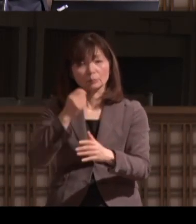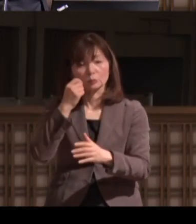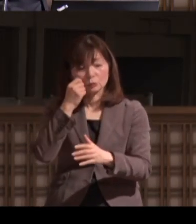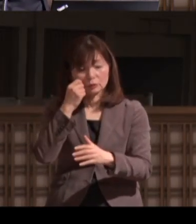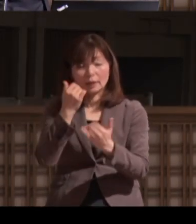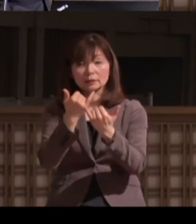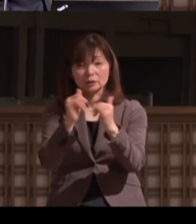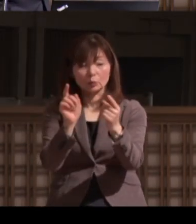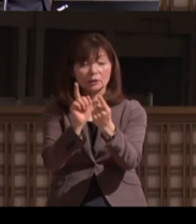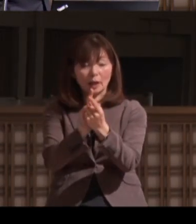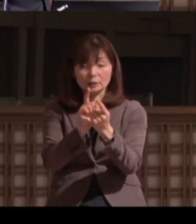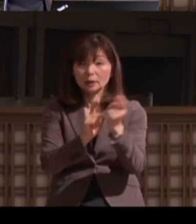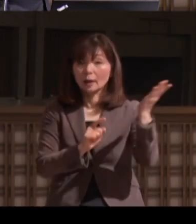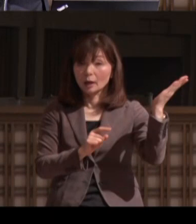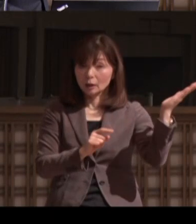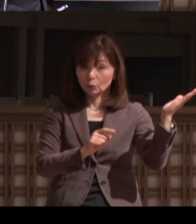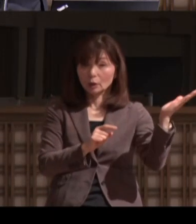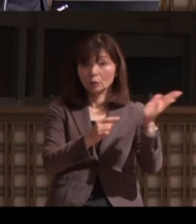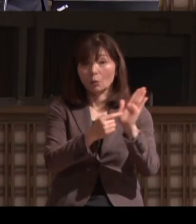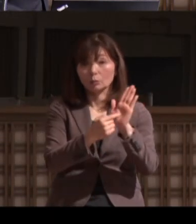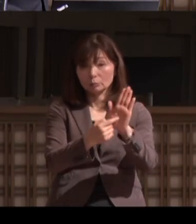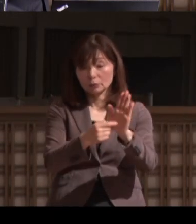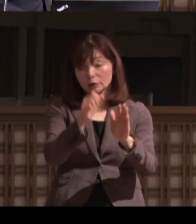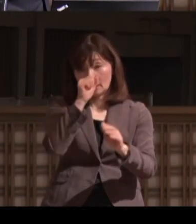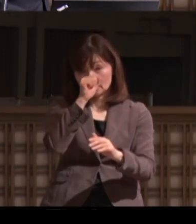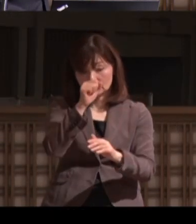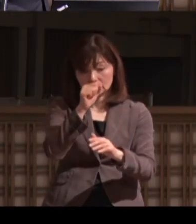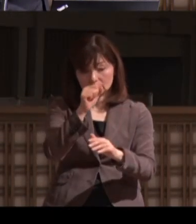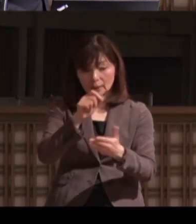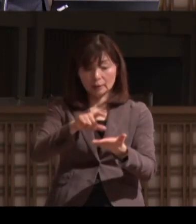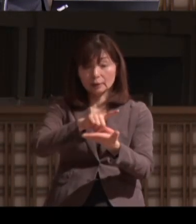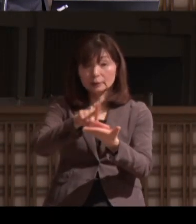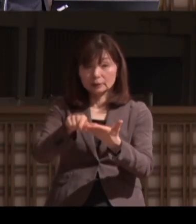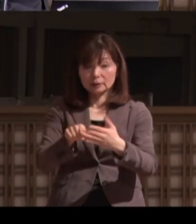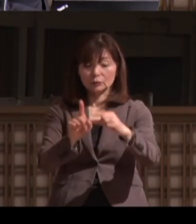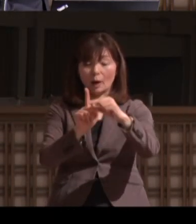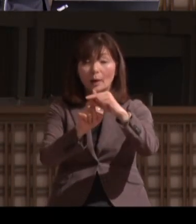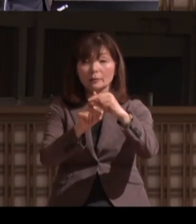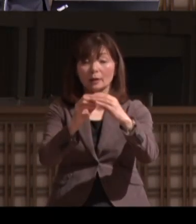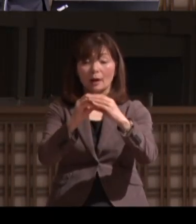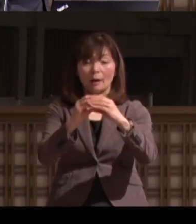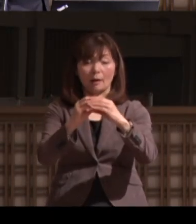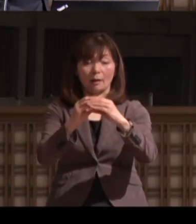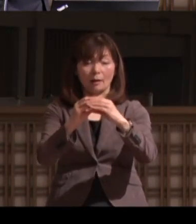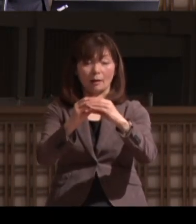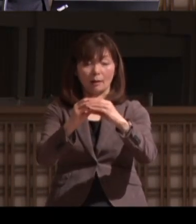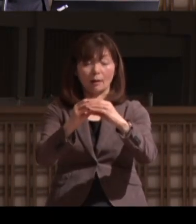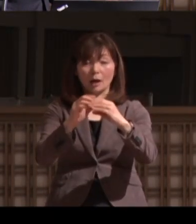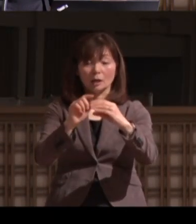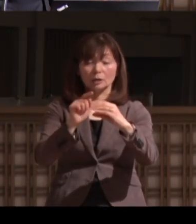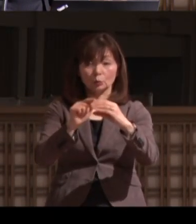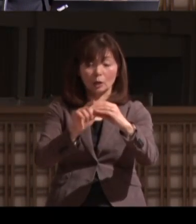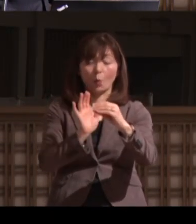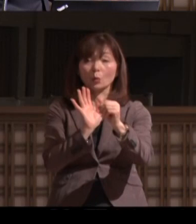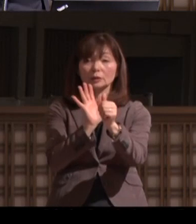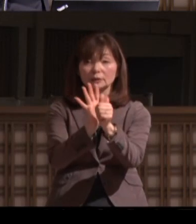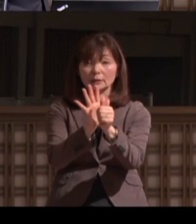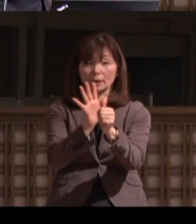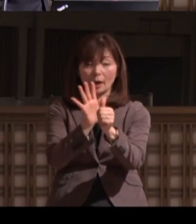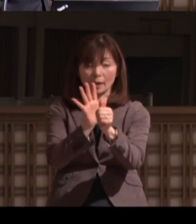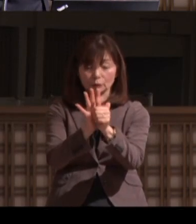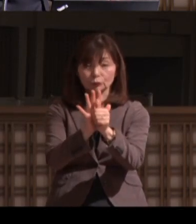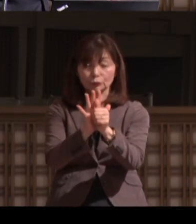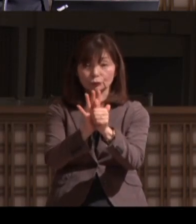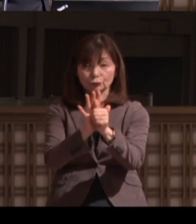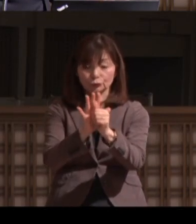この図を使っていただくといいと思います地域は真ん中にありますとでそれを支えると言いますかそれを